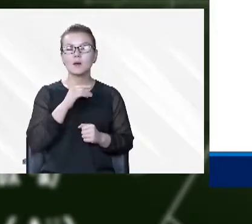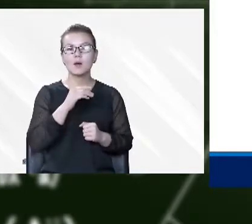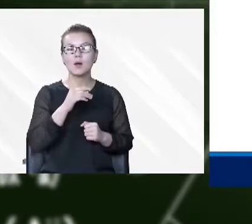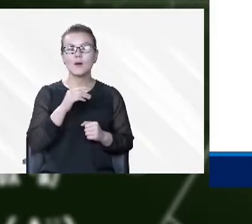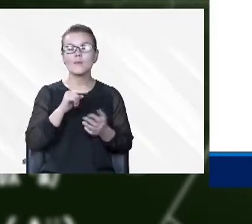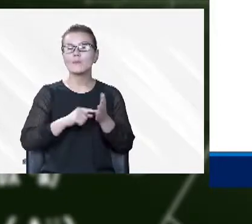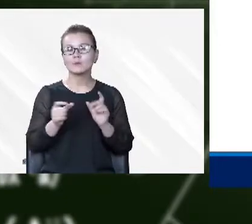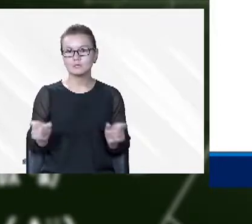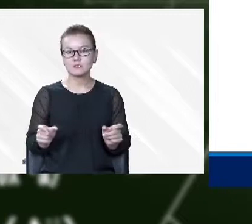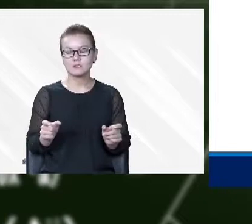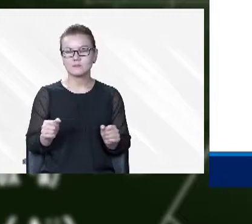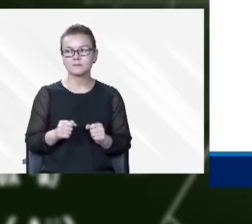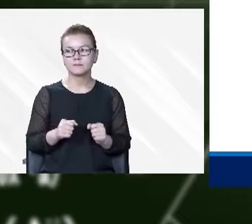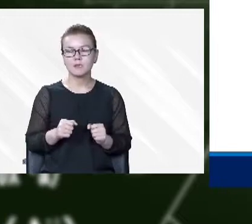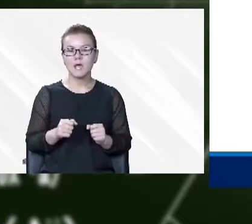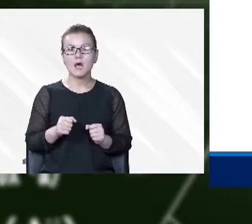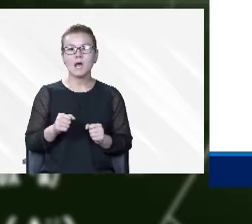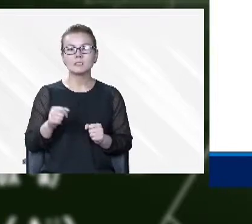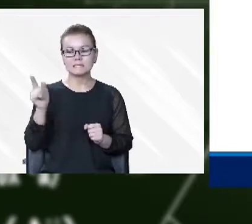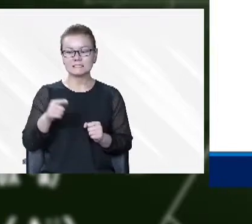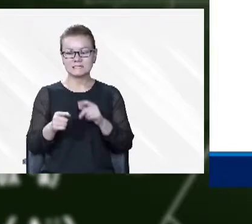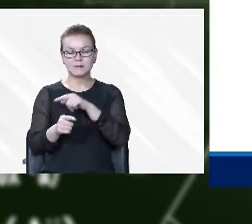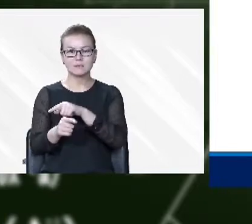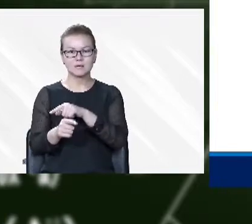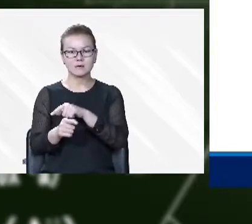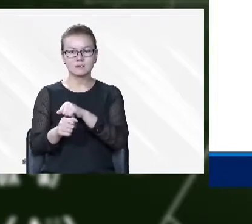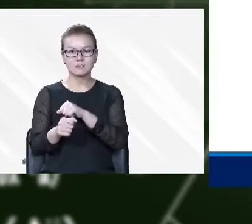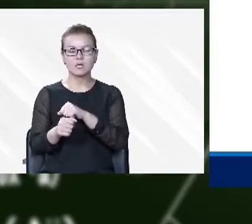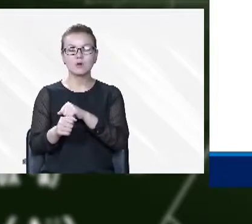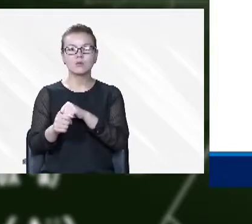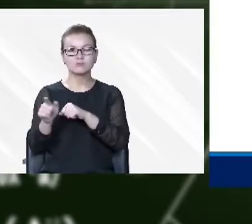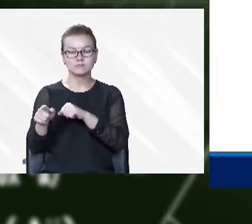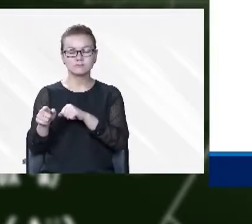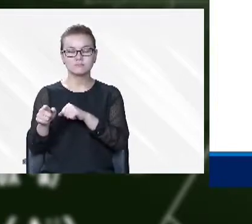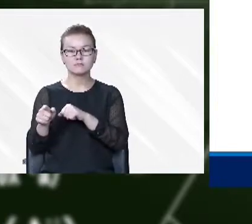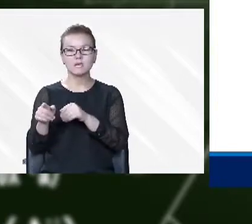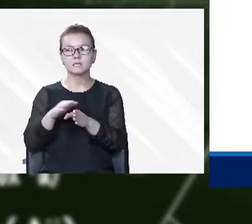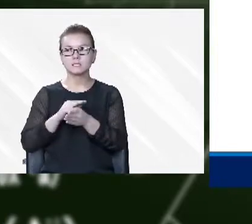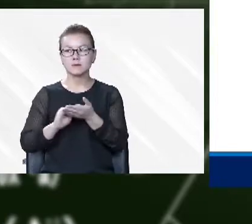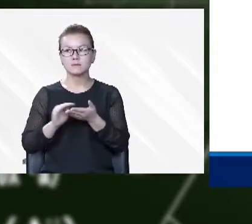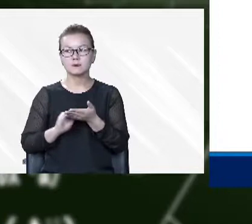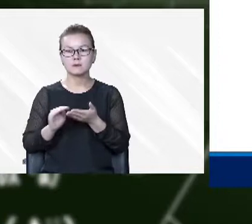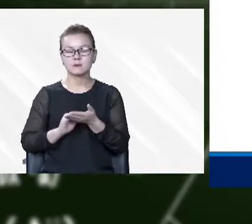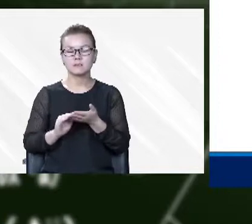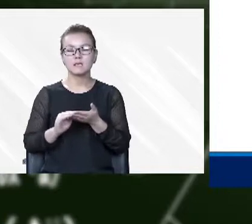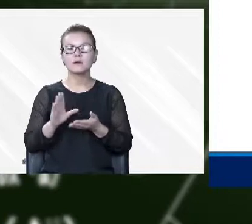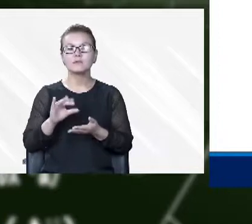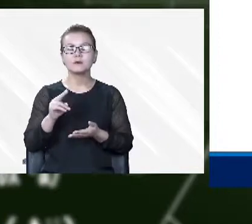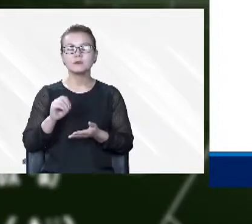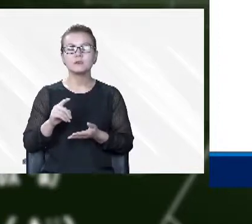повезло! Знаменатель первой дроби уже записан в виде произведения двух